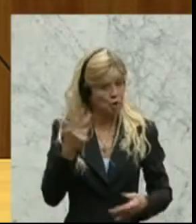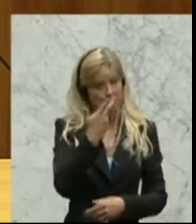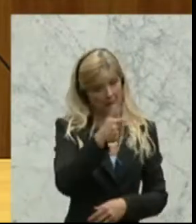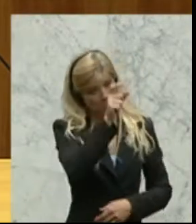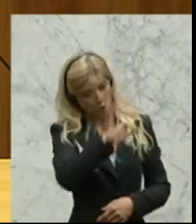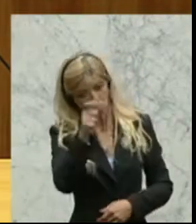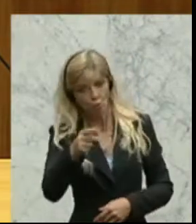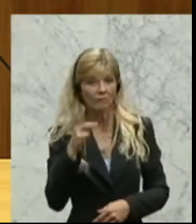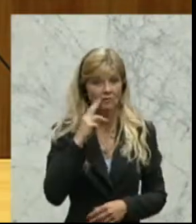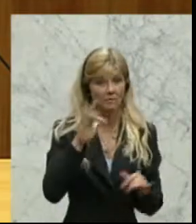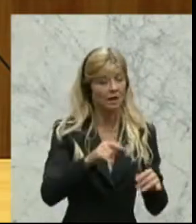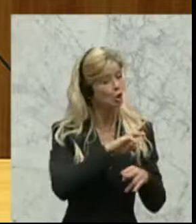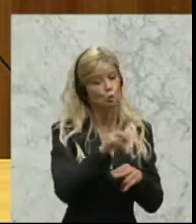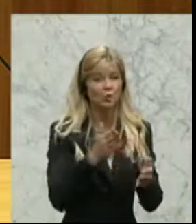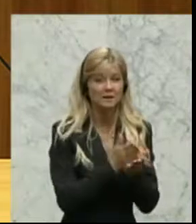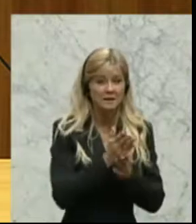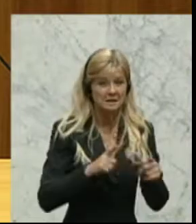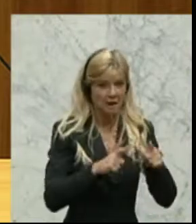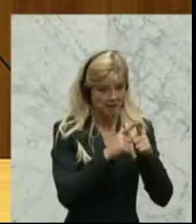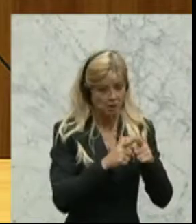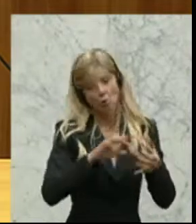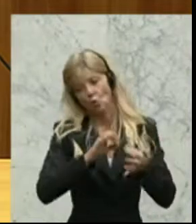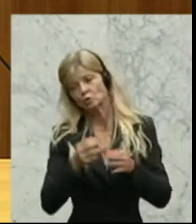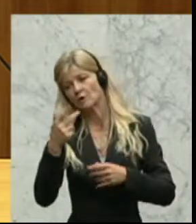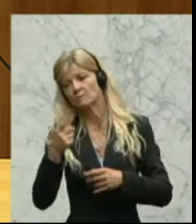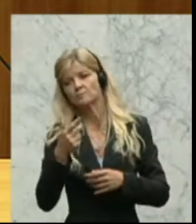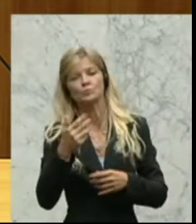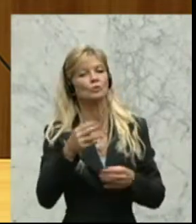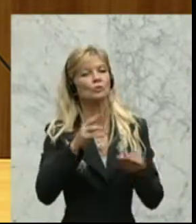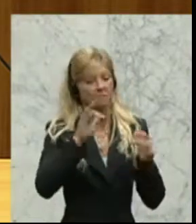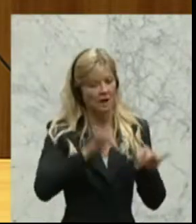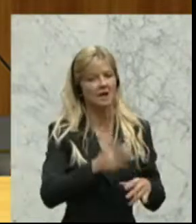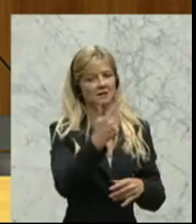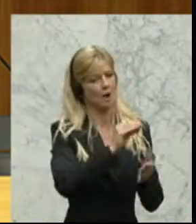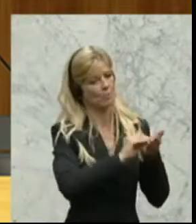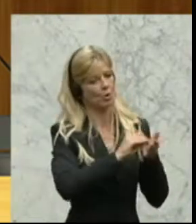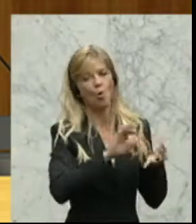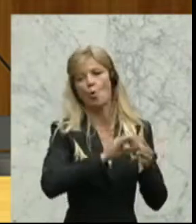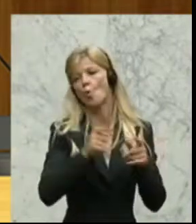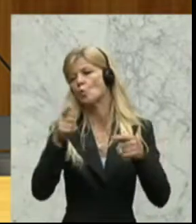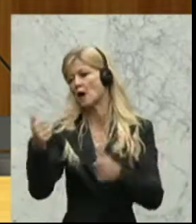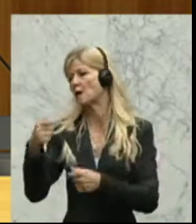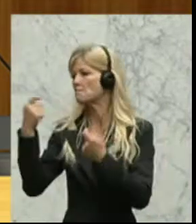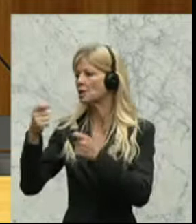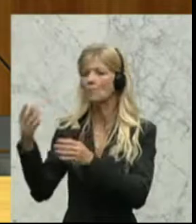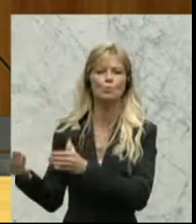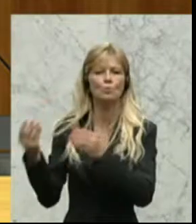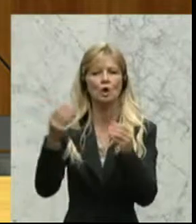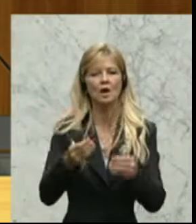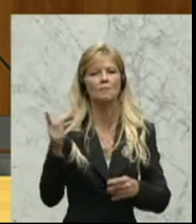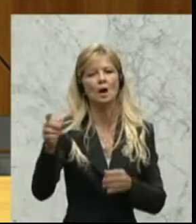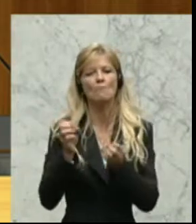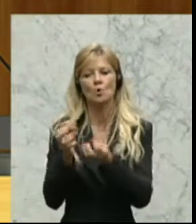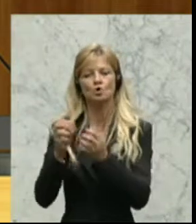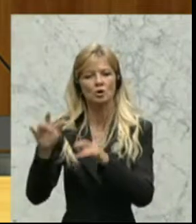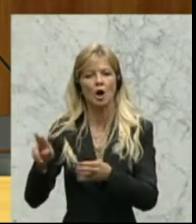Dienstleistung betreiben und vielleicht drei Büros haben, übergeben oder ob Sie vielleicht einen Betrieb übergeben, der in der Produktion tätig ist und Maschinen hat